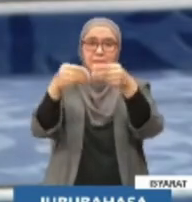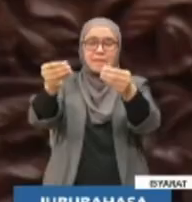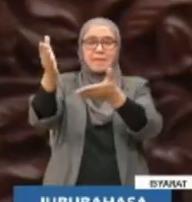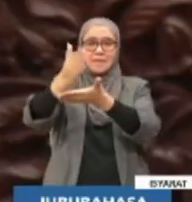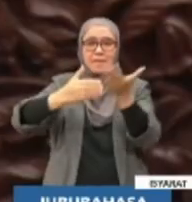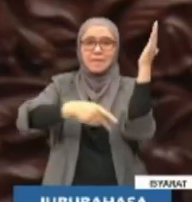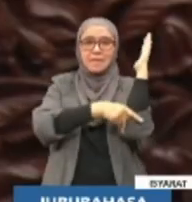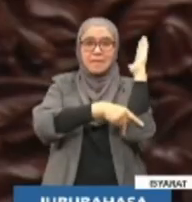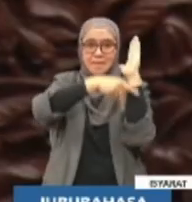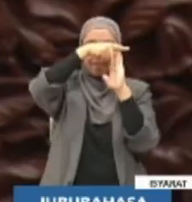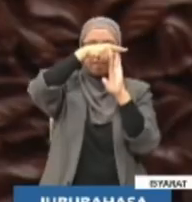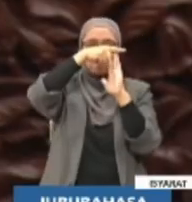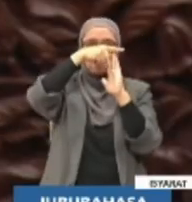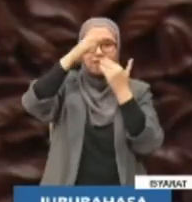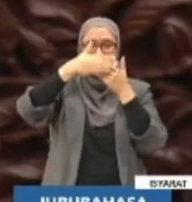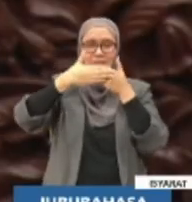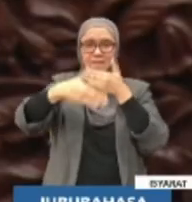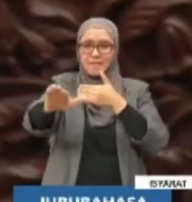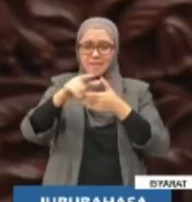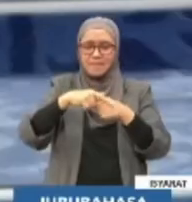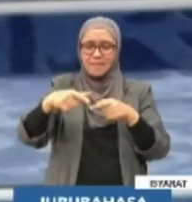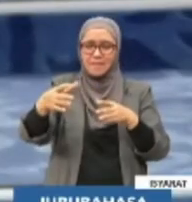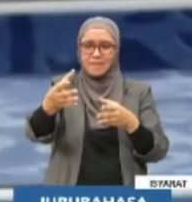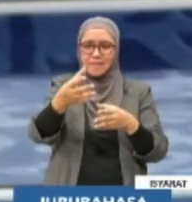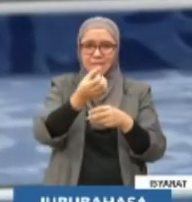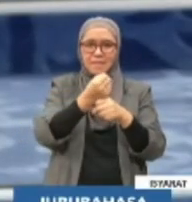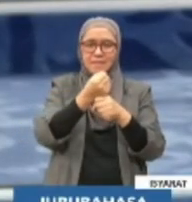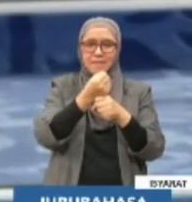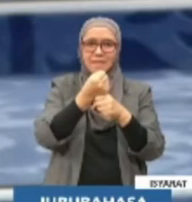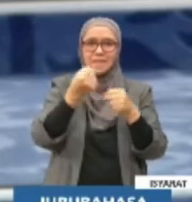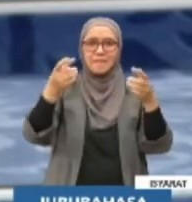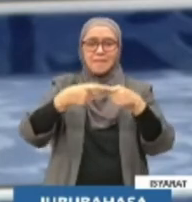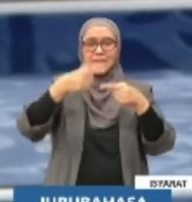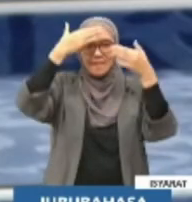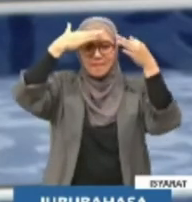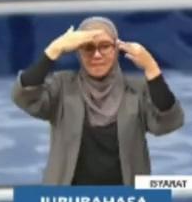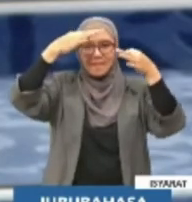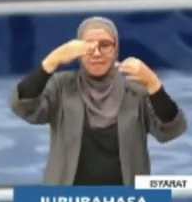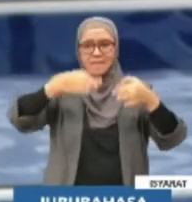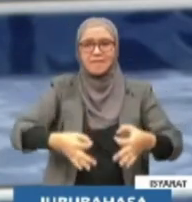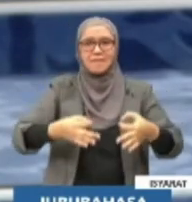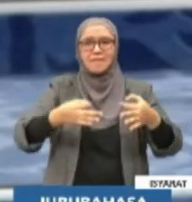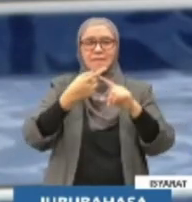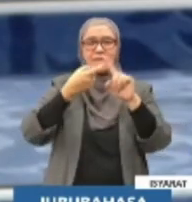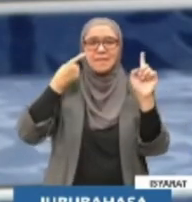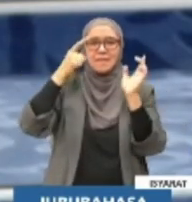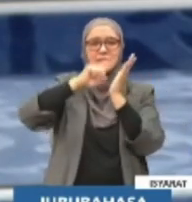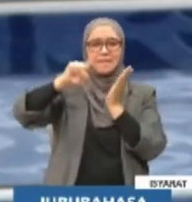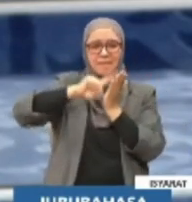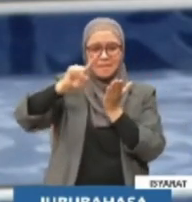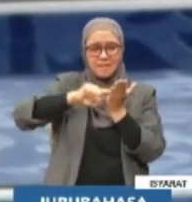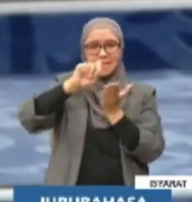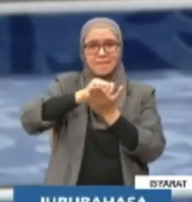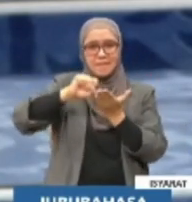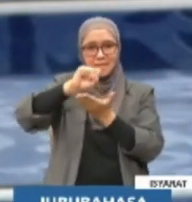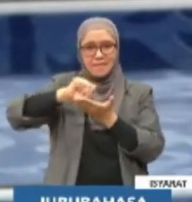pihak parlemen apabila setelah didapati apa saja keputusan yang didapat ide pada penyakit atlet gitu nanti